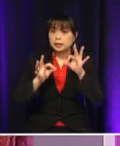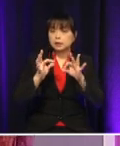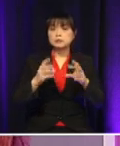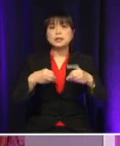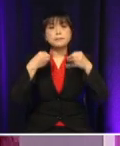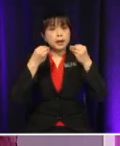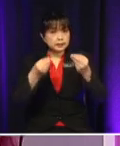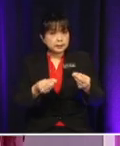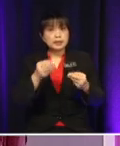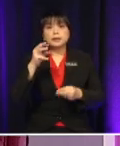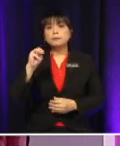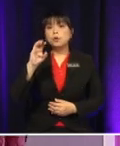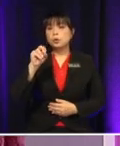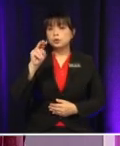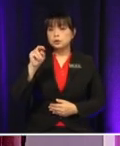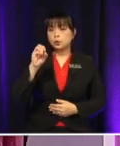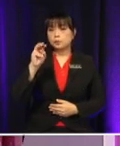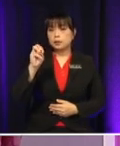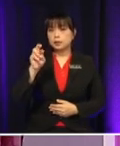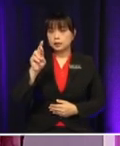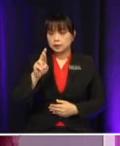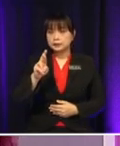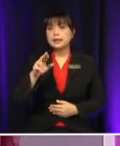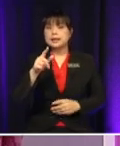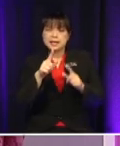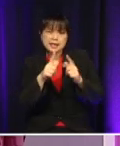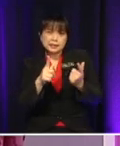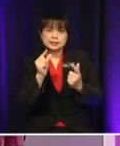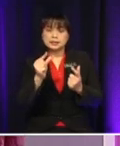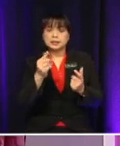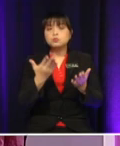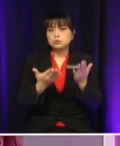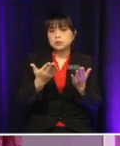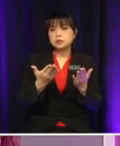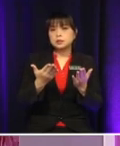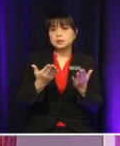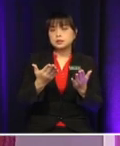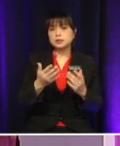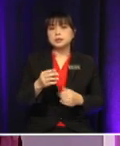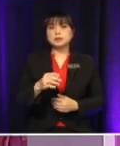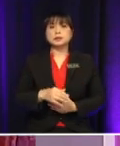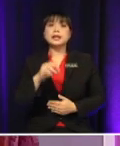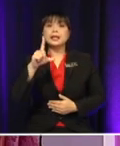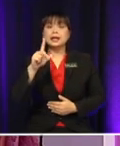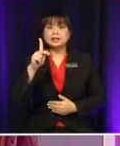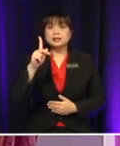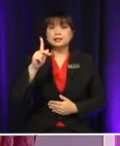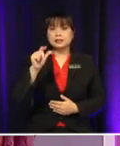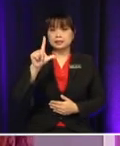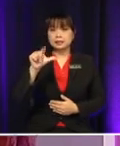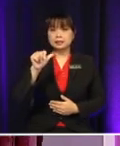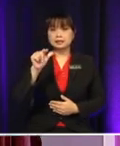asu Mungkin dia mungkin adalah laktosa atau eee sukrosa ya itu pun merupakan